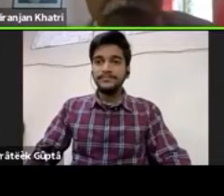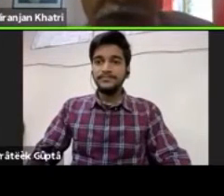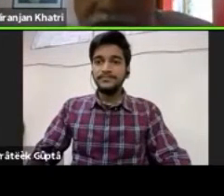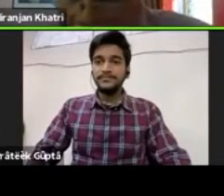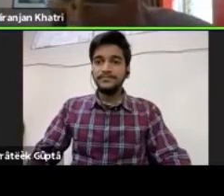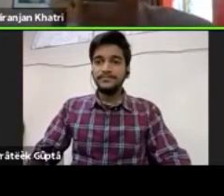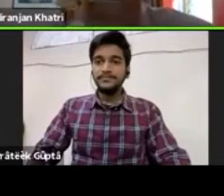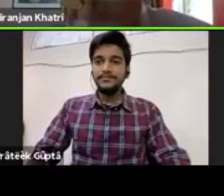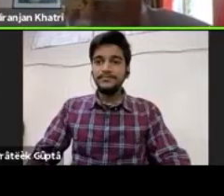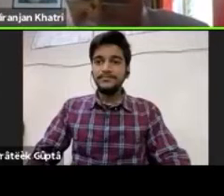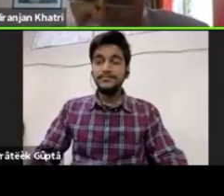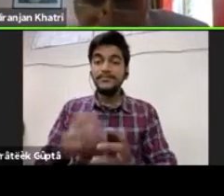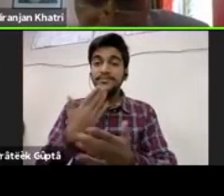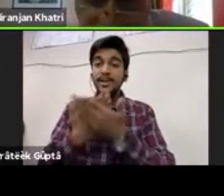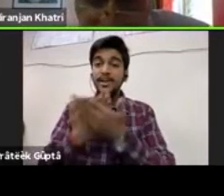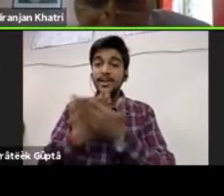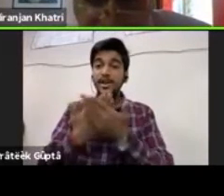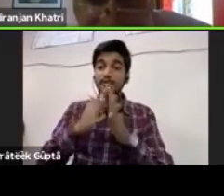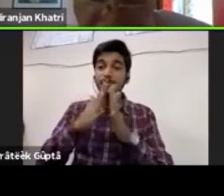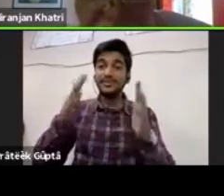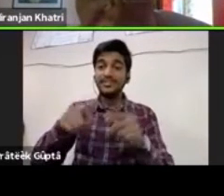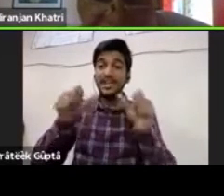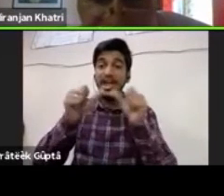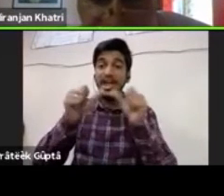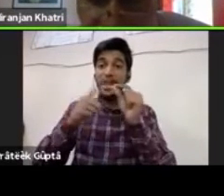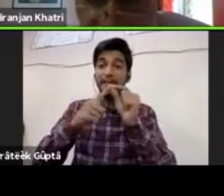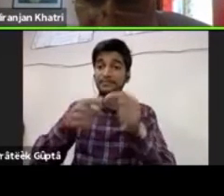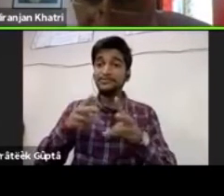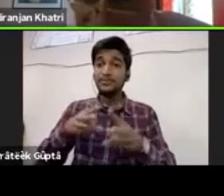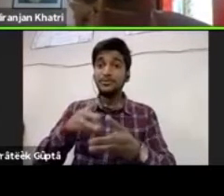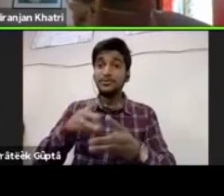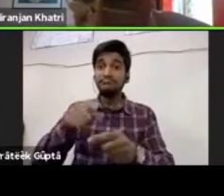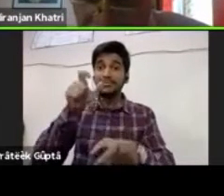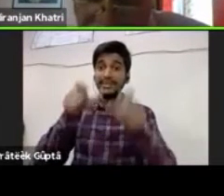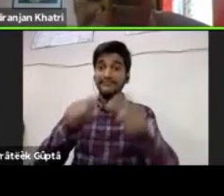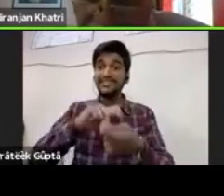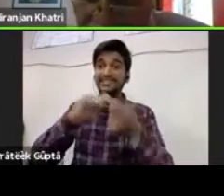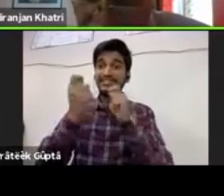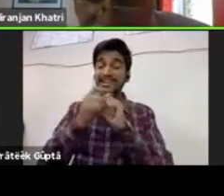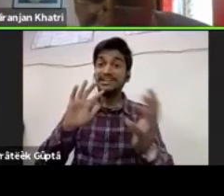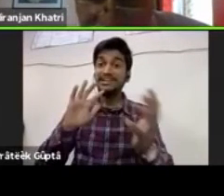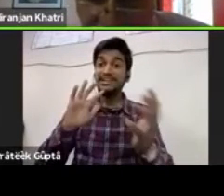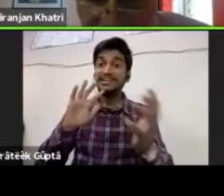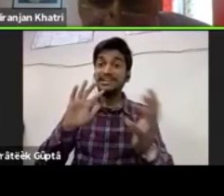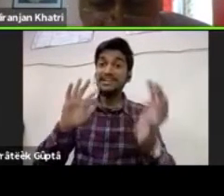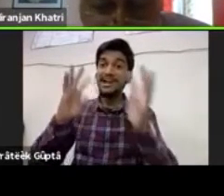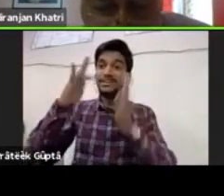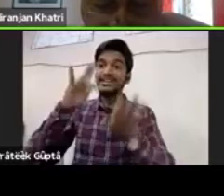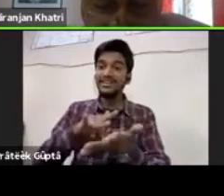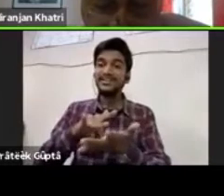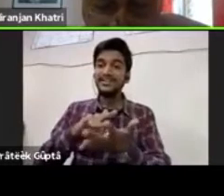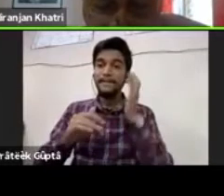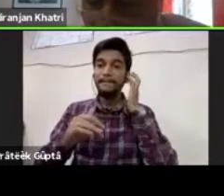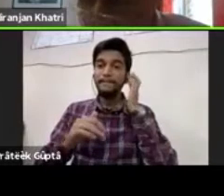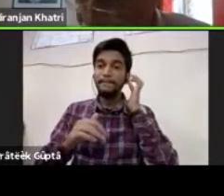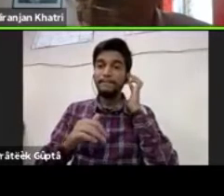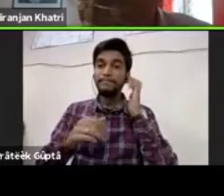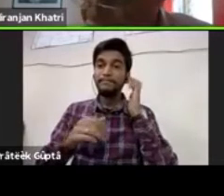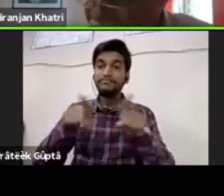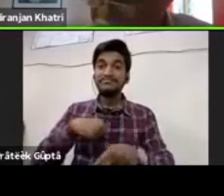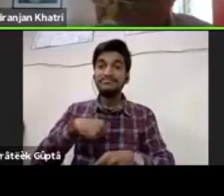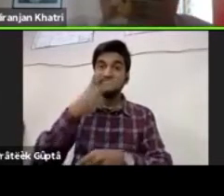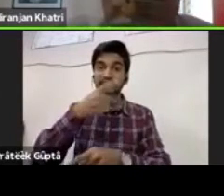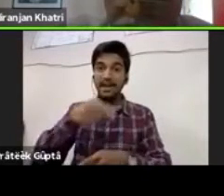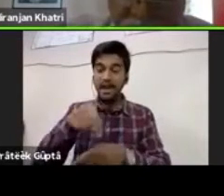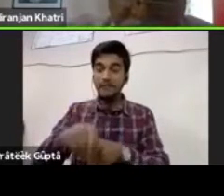Thank you. I think this app is going to be a game changer in our country. इस ऐप से हमें काफ़ी बदलाव नज़र आएगा